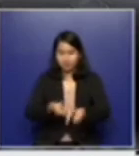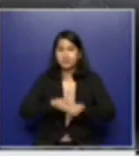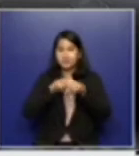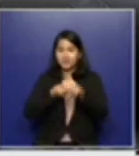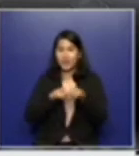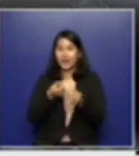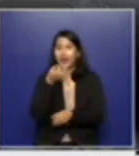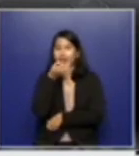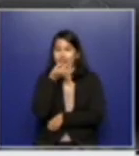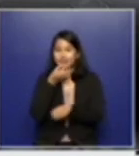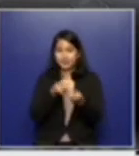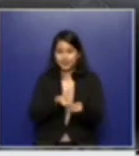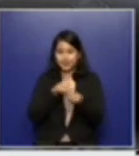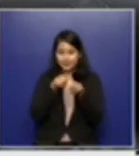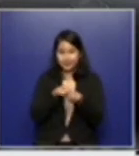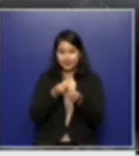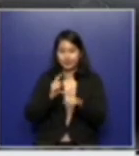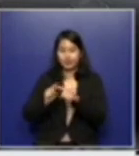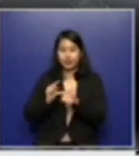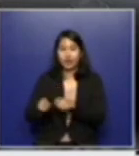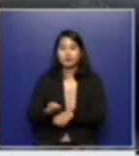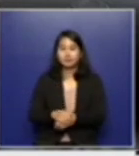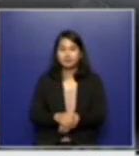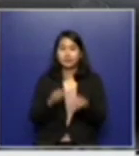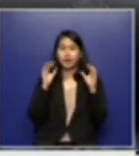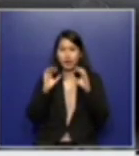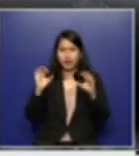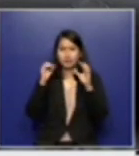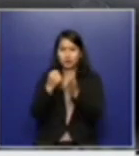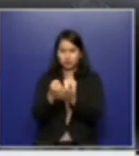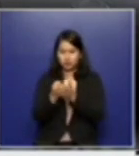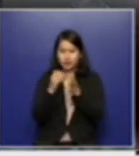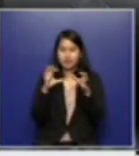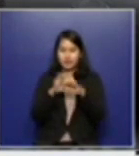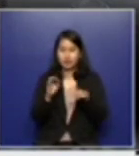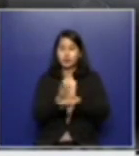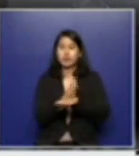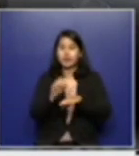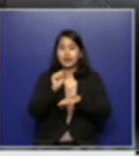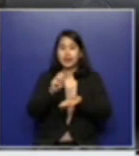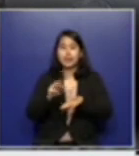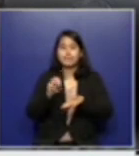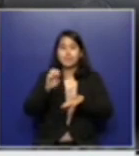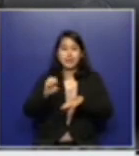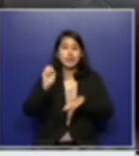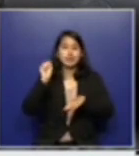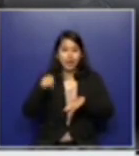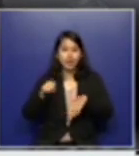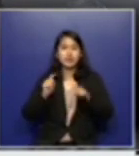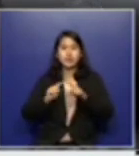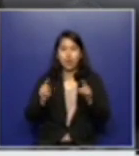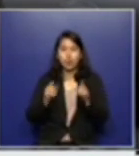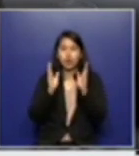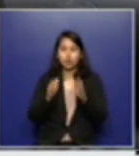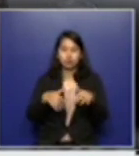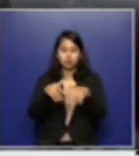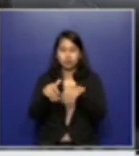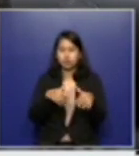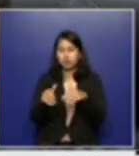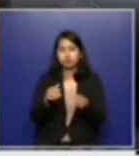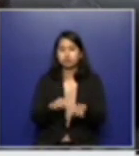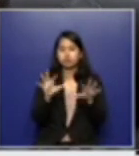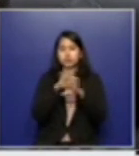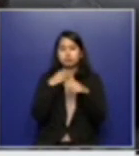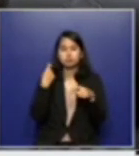าวนาถึงแม้ทางรัฐบาลจะช่วยในเรื่อง SME อยู่บ้างแต่พี่น้องเกษตรกรส่วนใหญ่เข้าไม่ถึงหรอกครับส่วนสถ